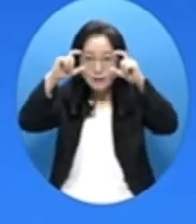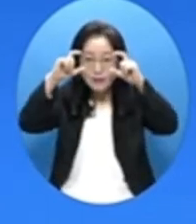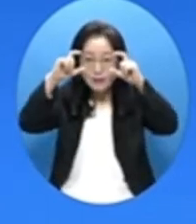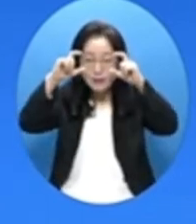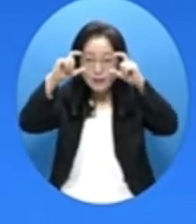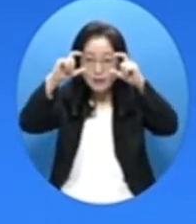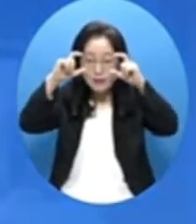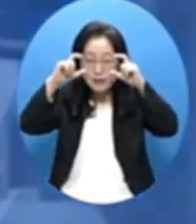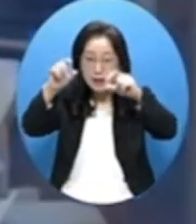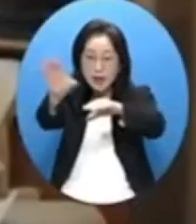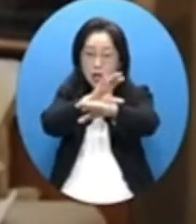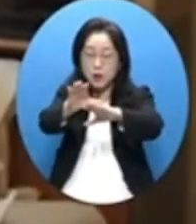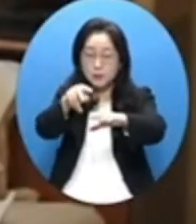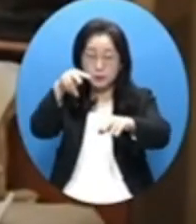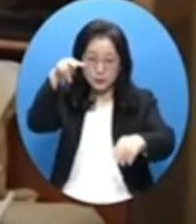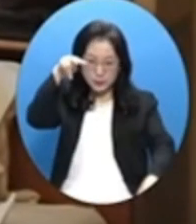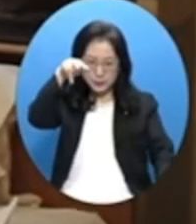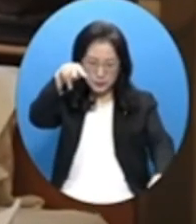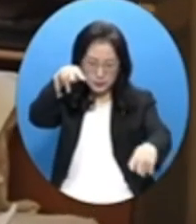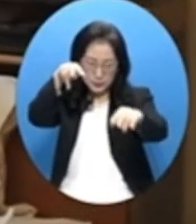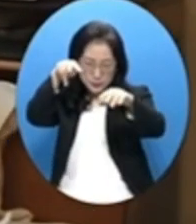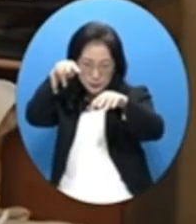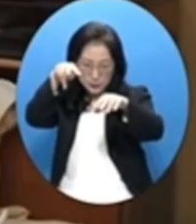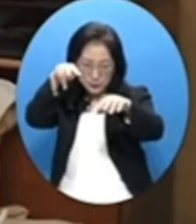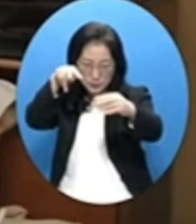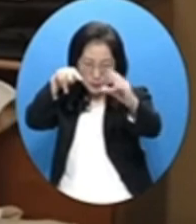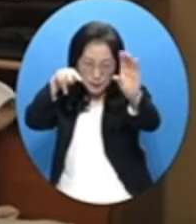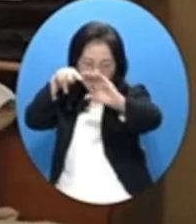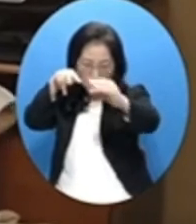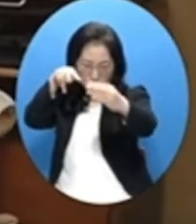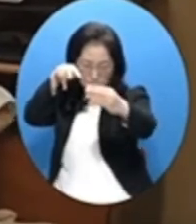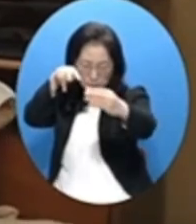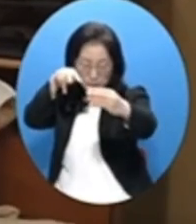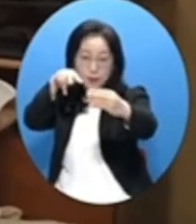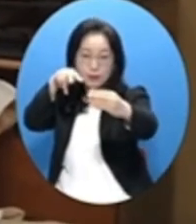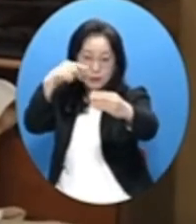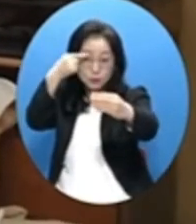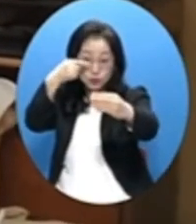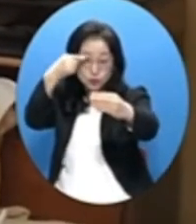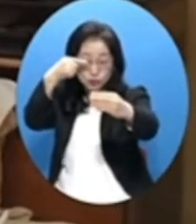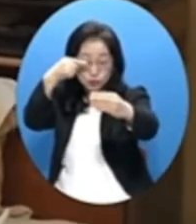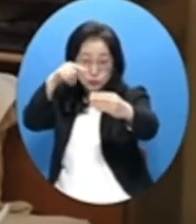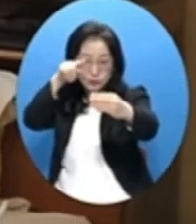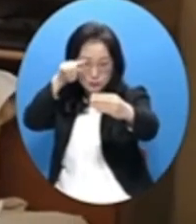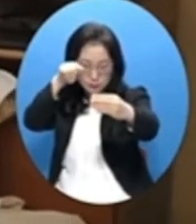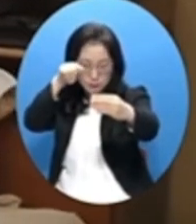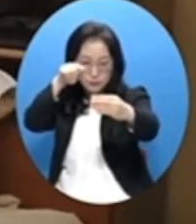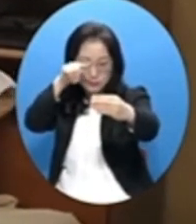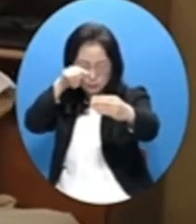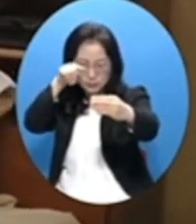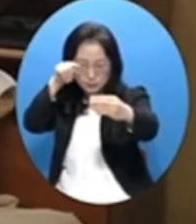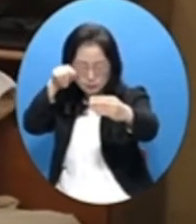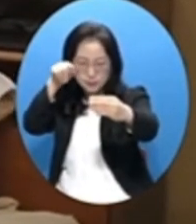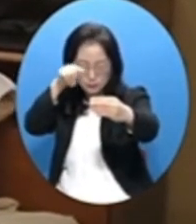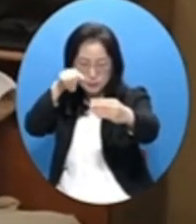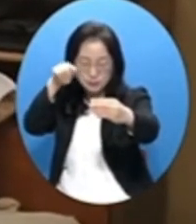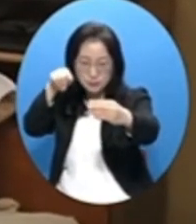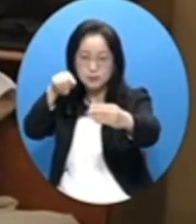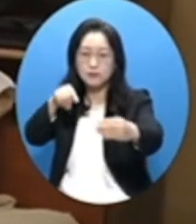이렇게 컴퓨터를 보면서 자판을 찍을 수 있게 되었습니다 눈동자가 움직임을 따라서 좌파를 찍어서